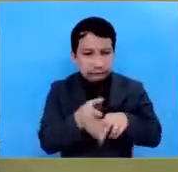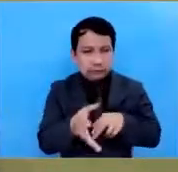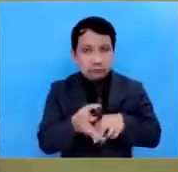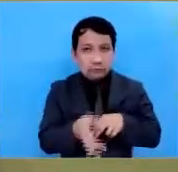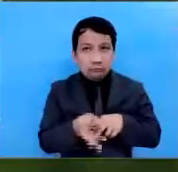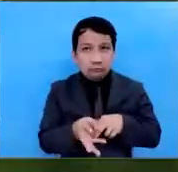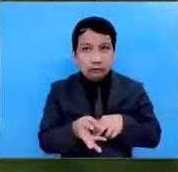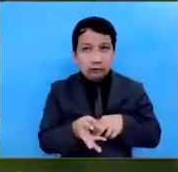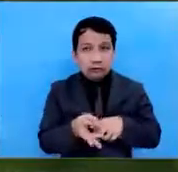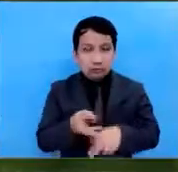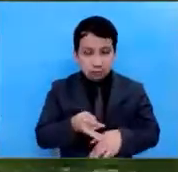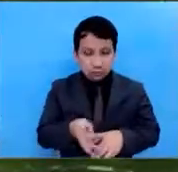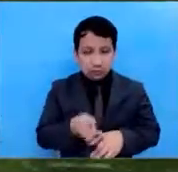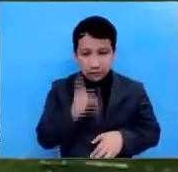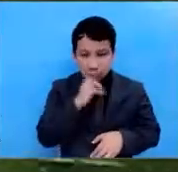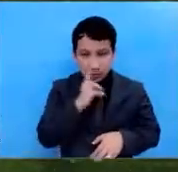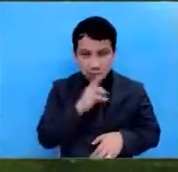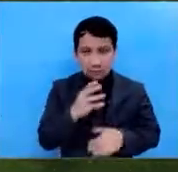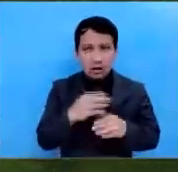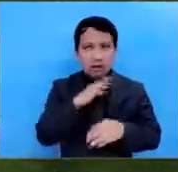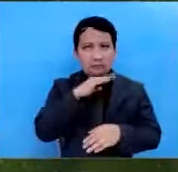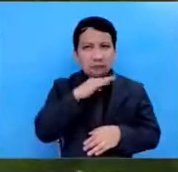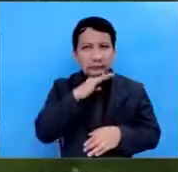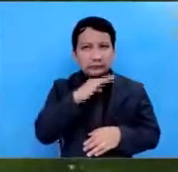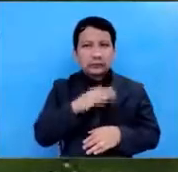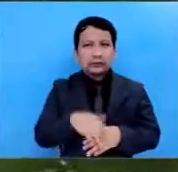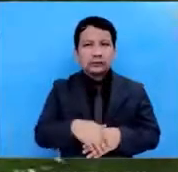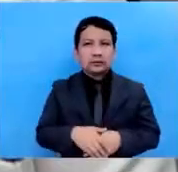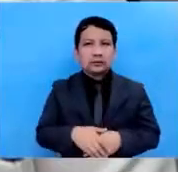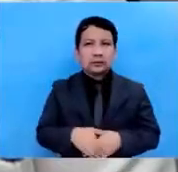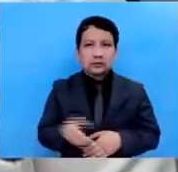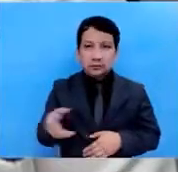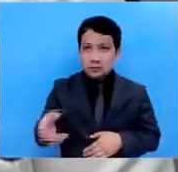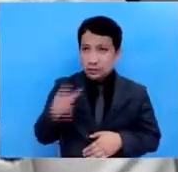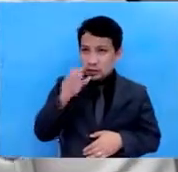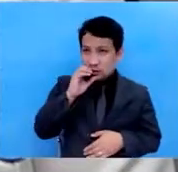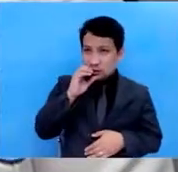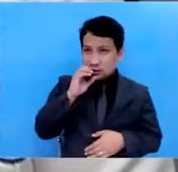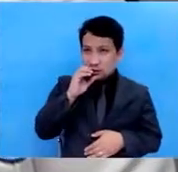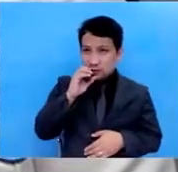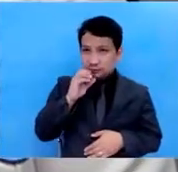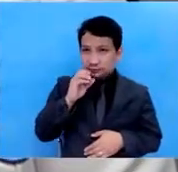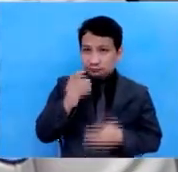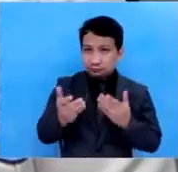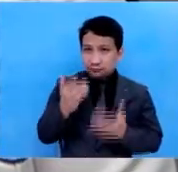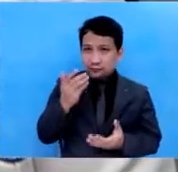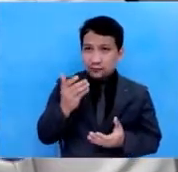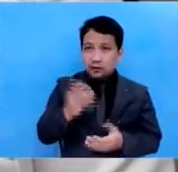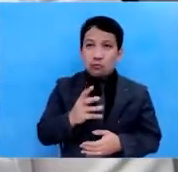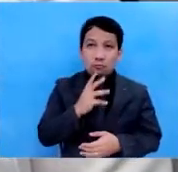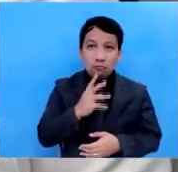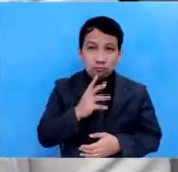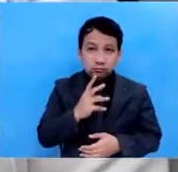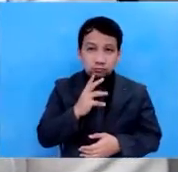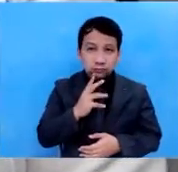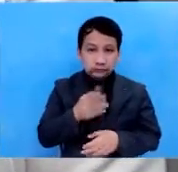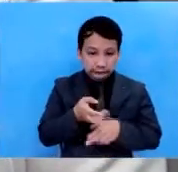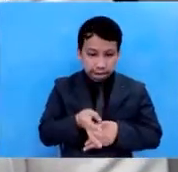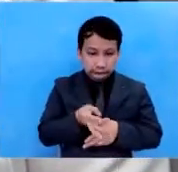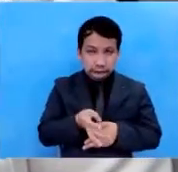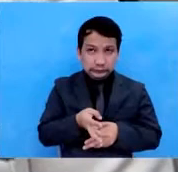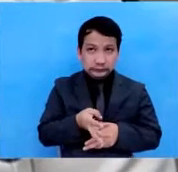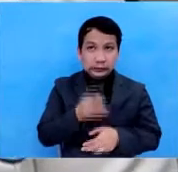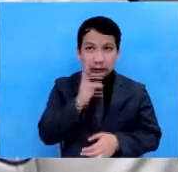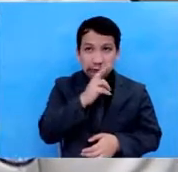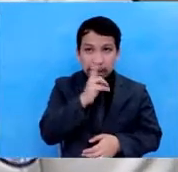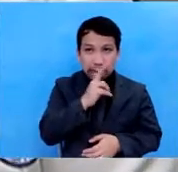ng Leptospira bacteria. Kapag nakainom yung pasyente ng tubig na yon na may ihi ng dagat,